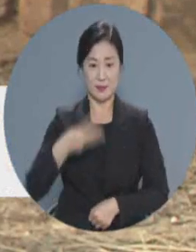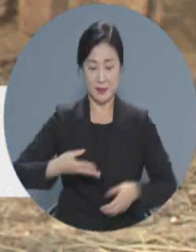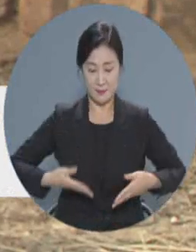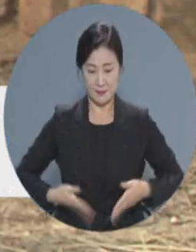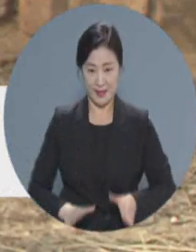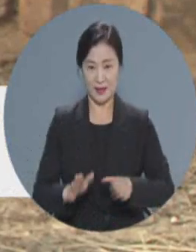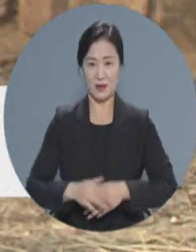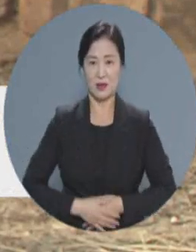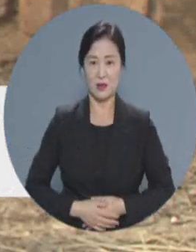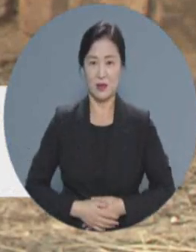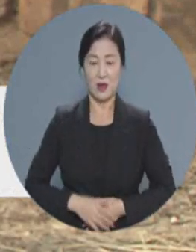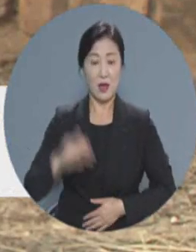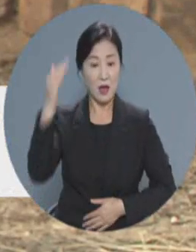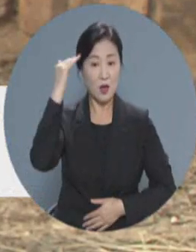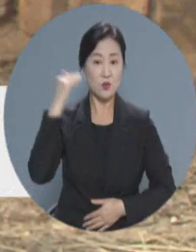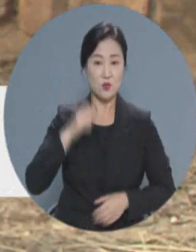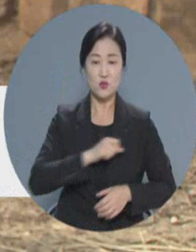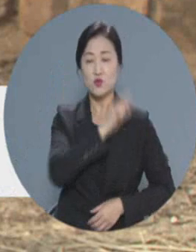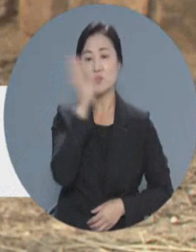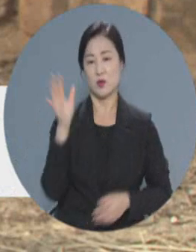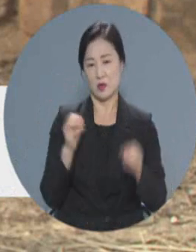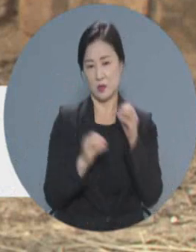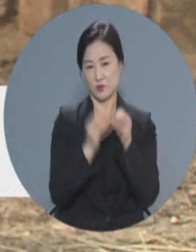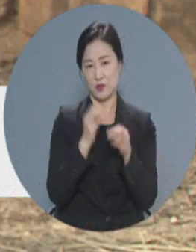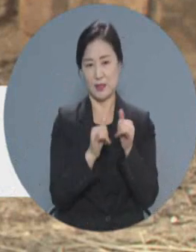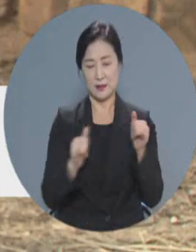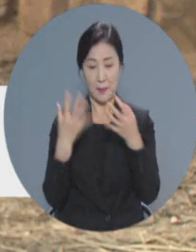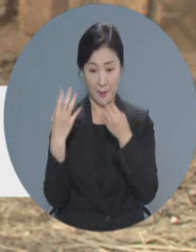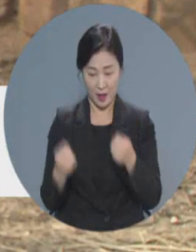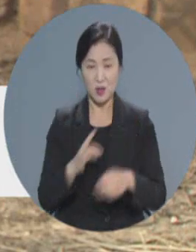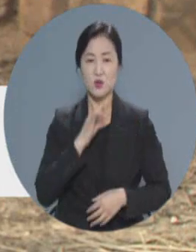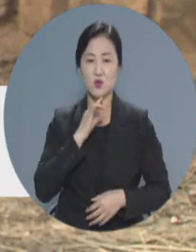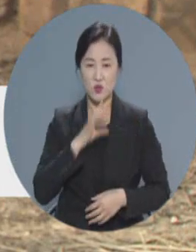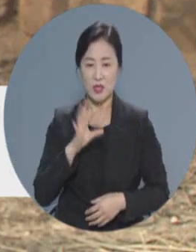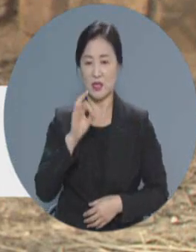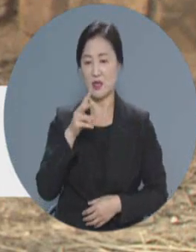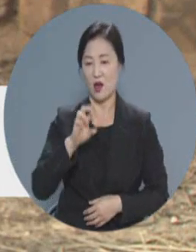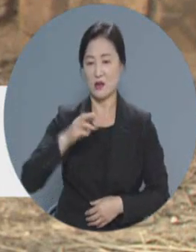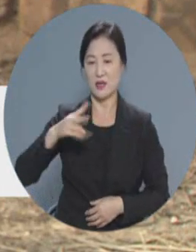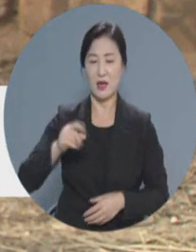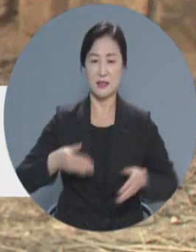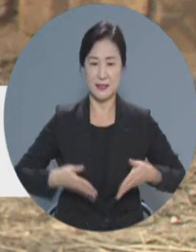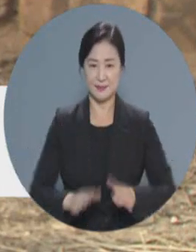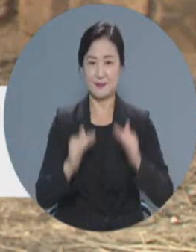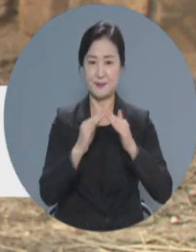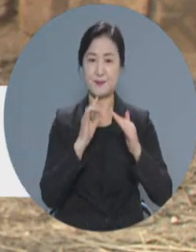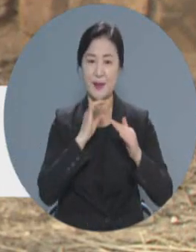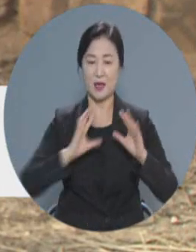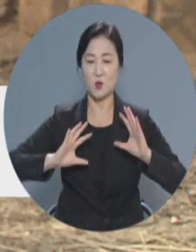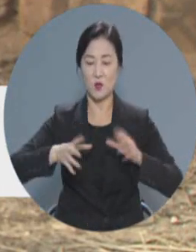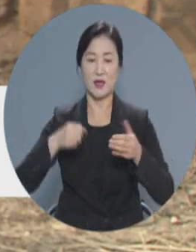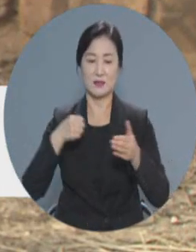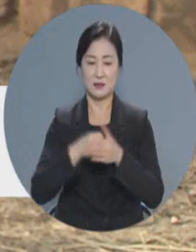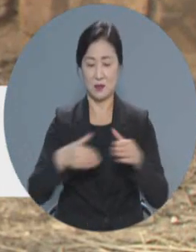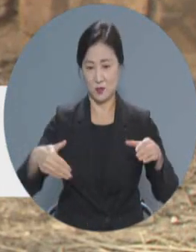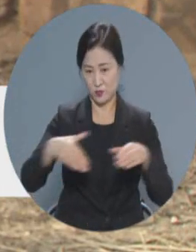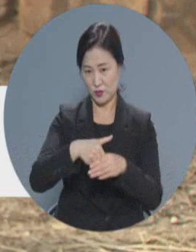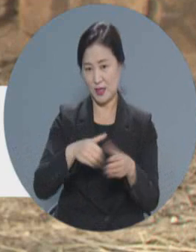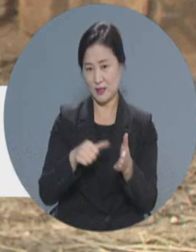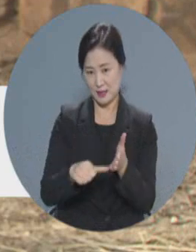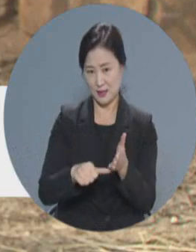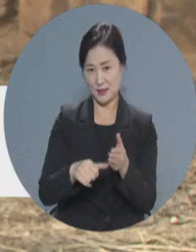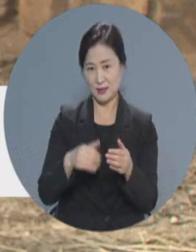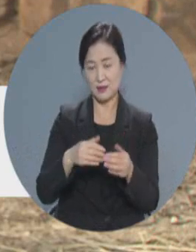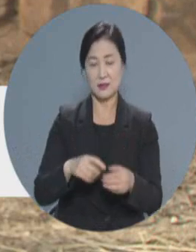우리나라 소명한 유명한 그 문학인들이 많은데 유일하게 영랑 생가가 국가지역 문화재라는